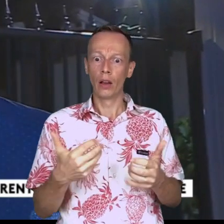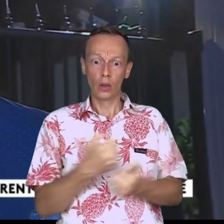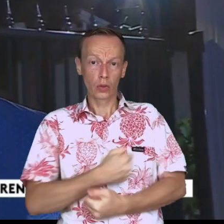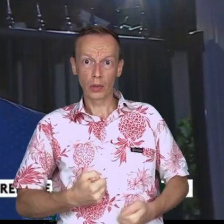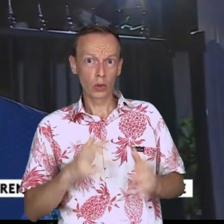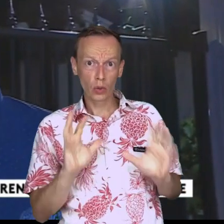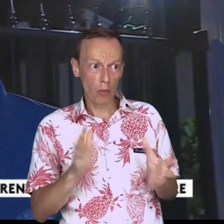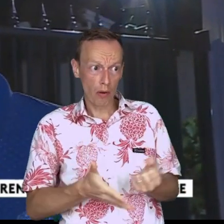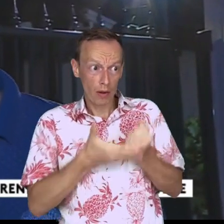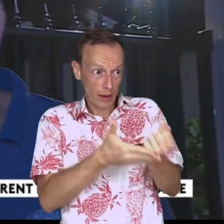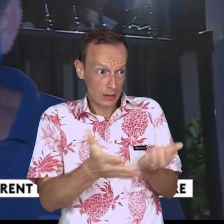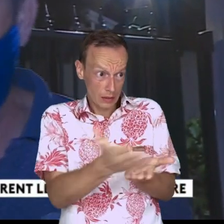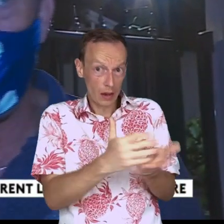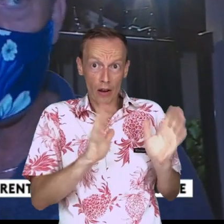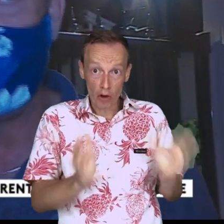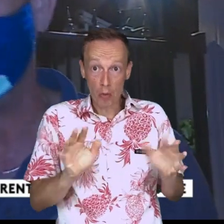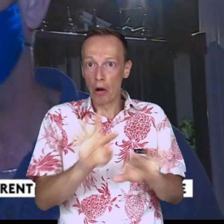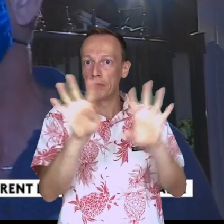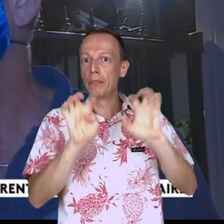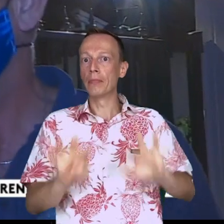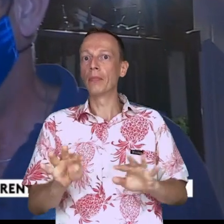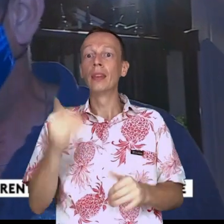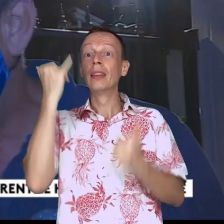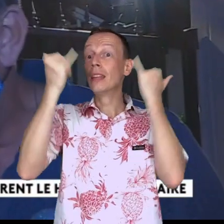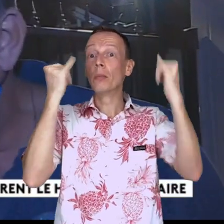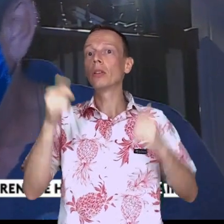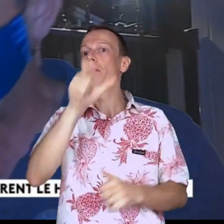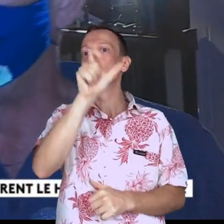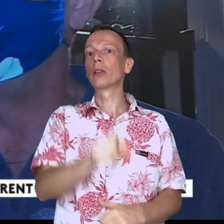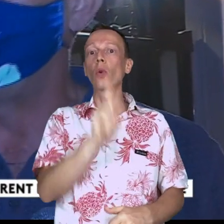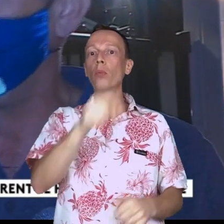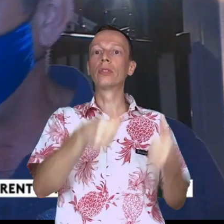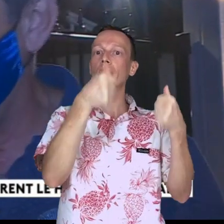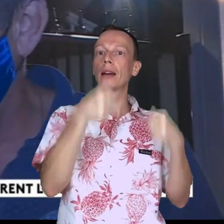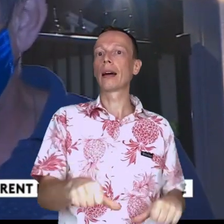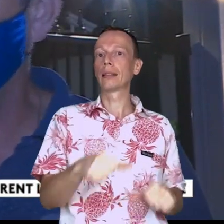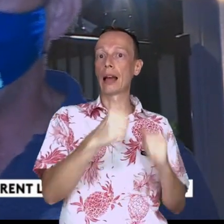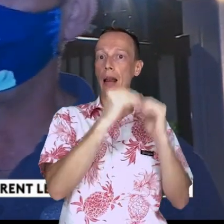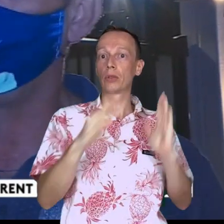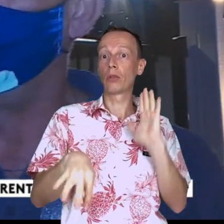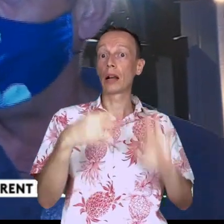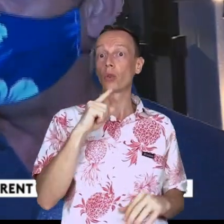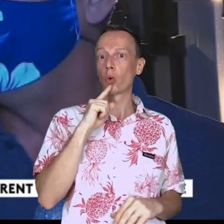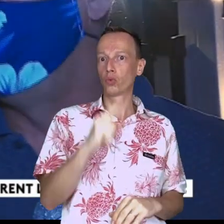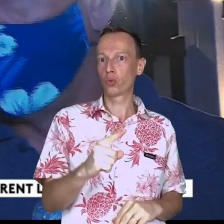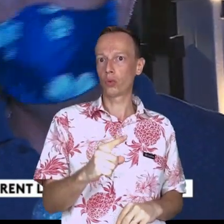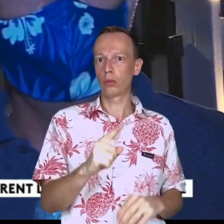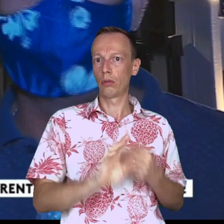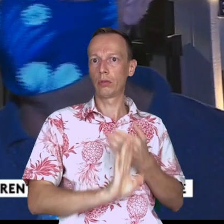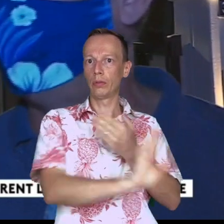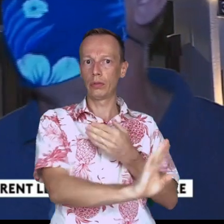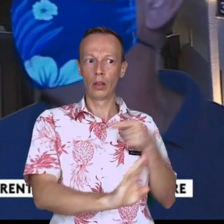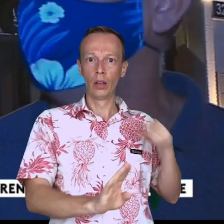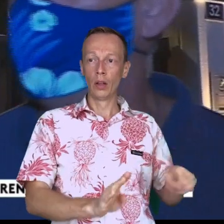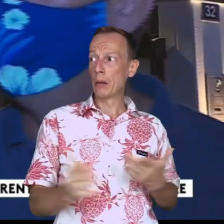ça qu'il faut bien comprendre. Donc il faut régler ces problématiques-là. Dans la propagation, on va suivre cette courbe-là et il faut qu'on ait des